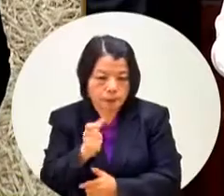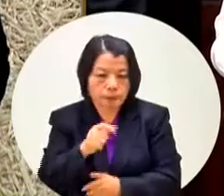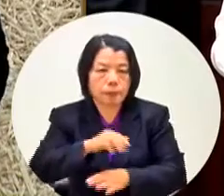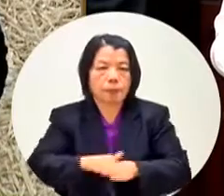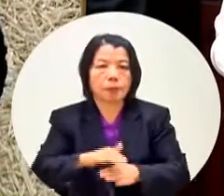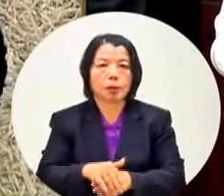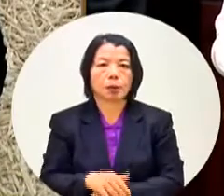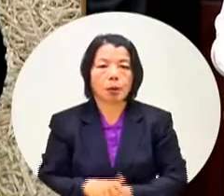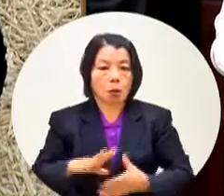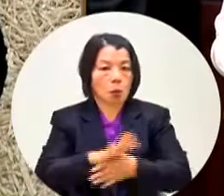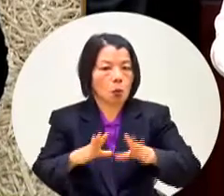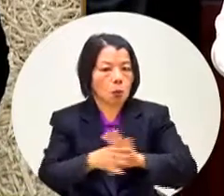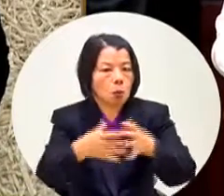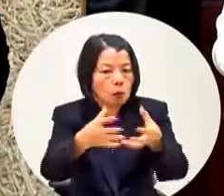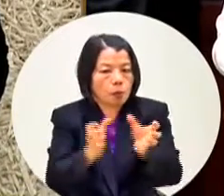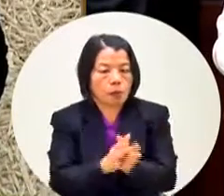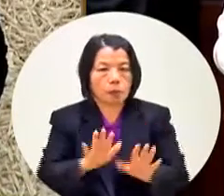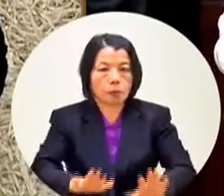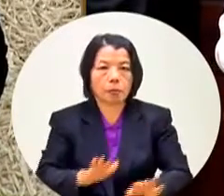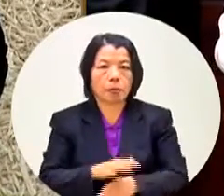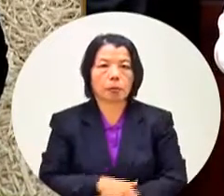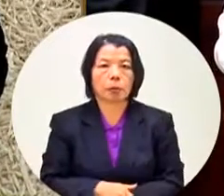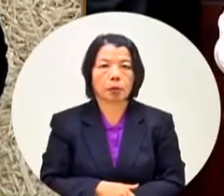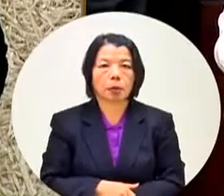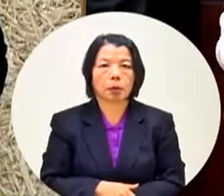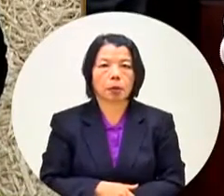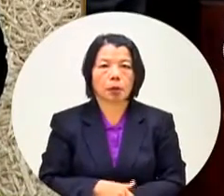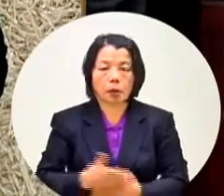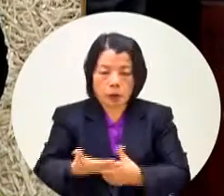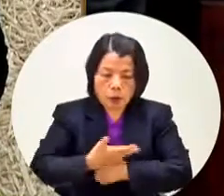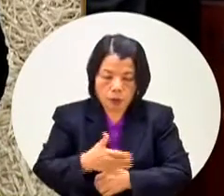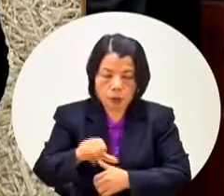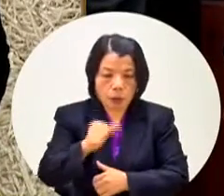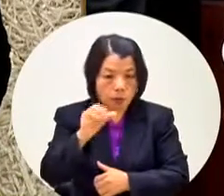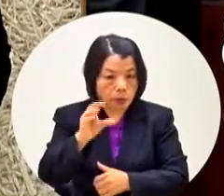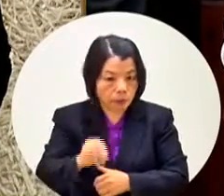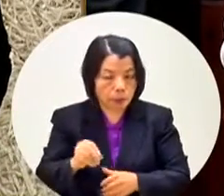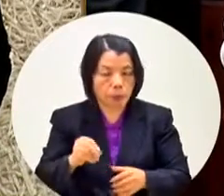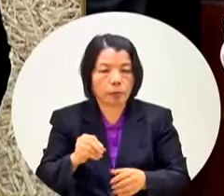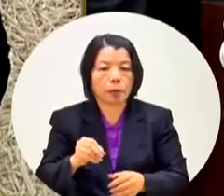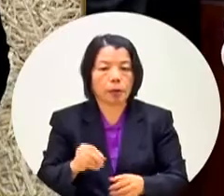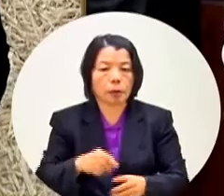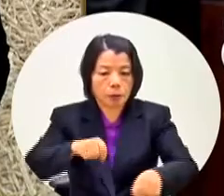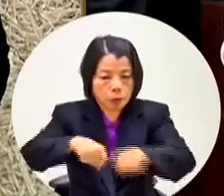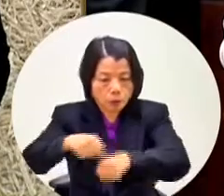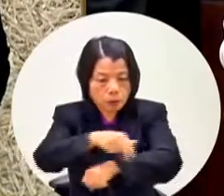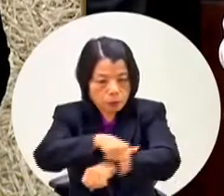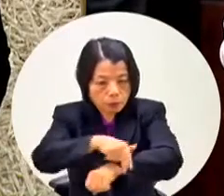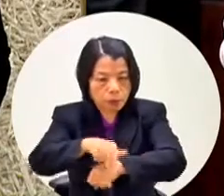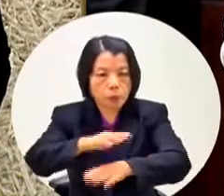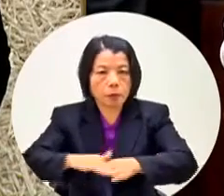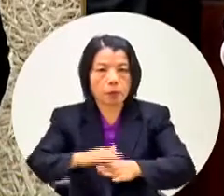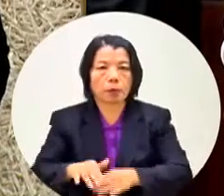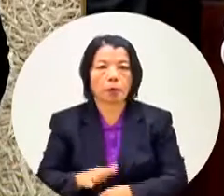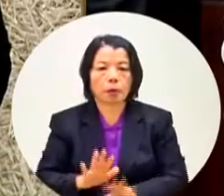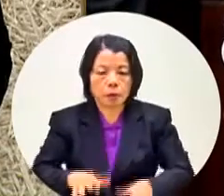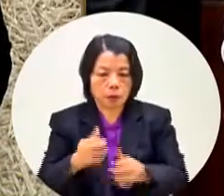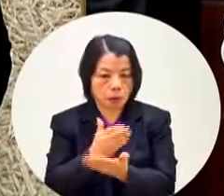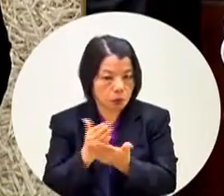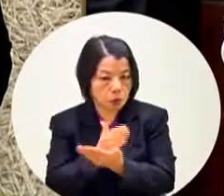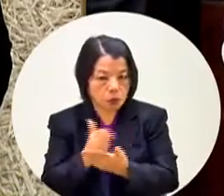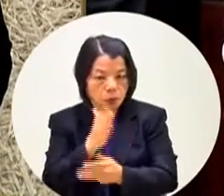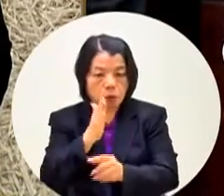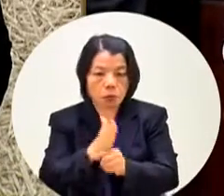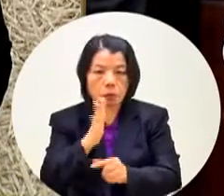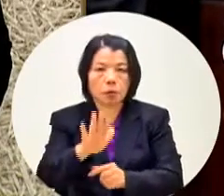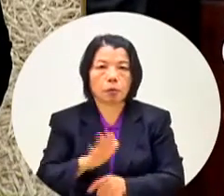其实也有2栋是历史建筑哦。所以在106年、107年的时候，文化部已经核定1750万去做它的